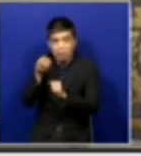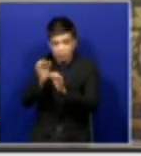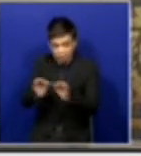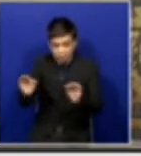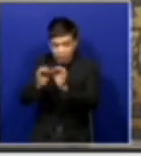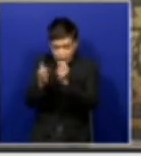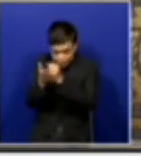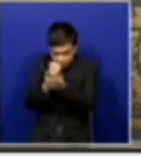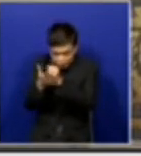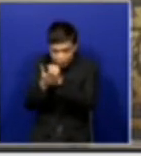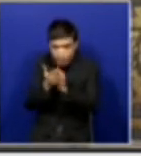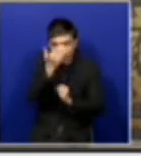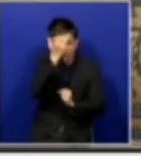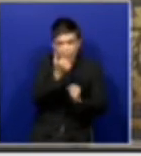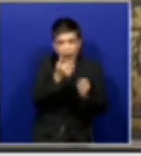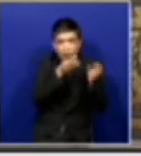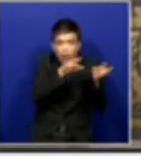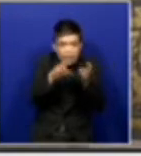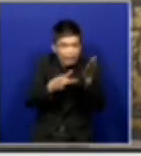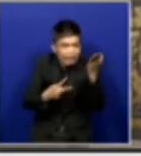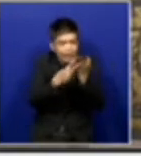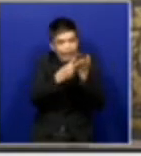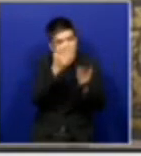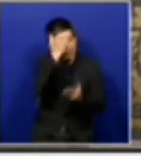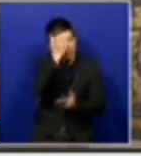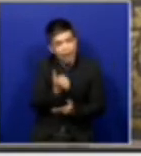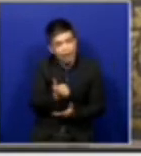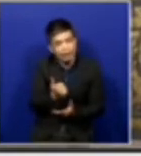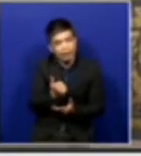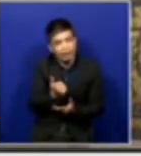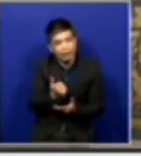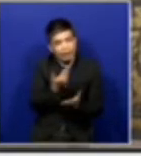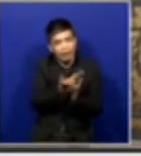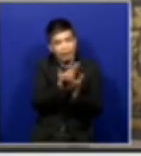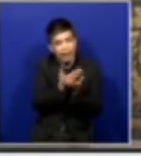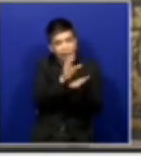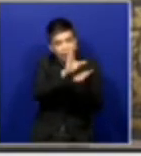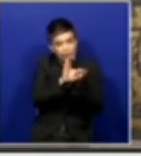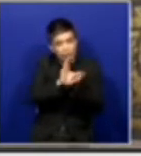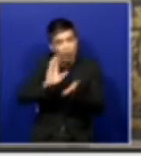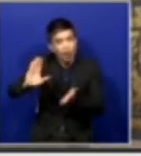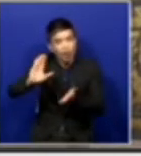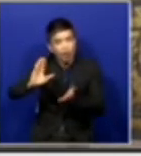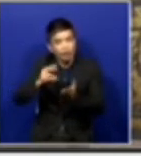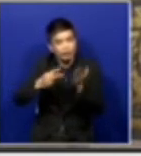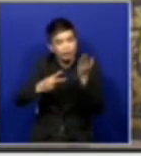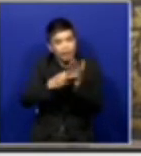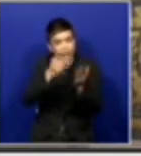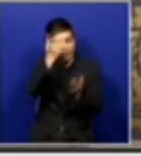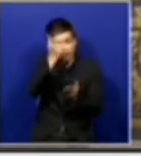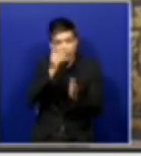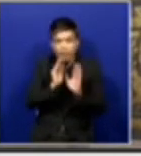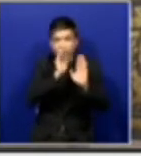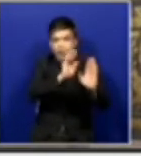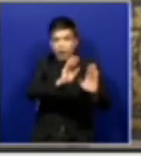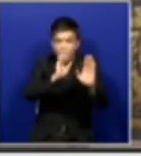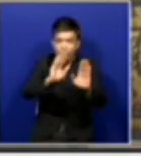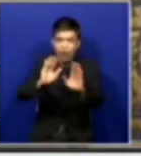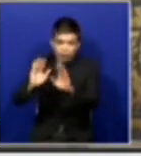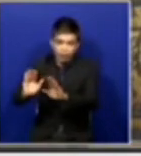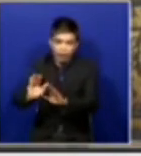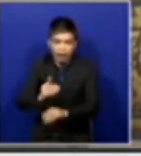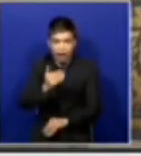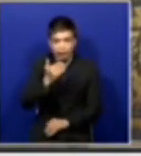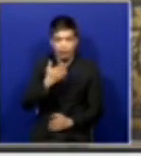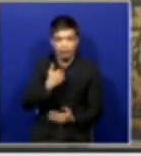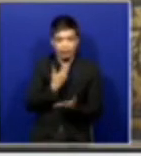กเนี่ยผมอยากฝากคณะรัฐมนตรีอยากฝากมากๆเลยไอ้